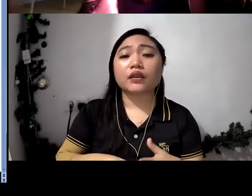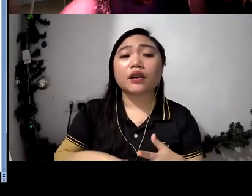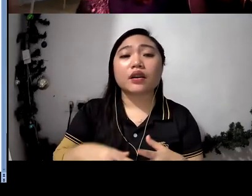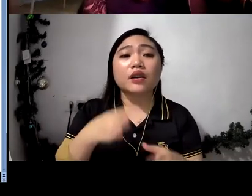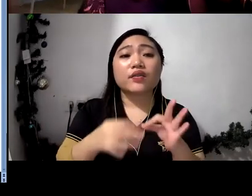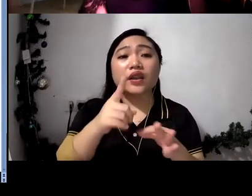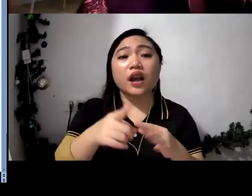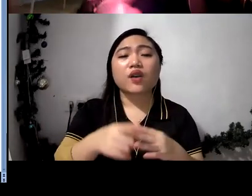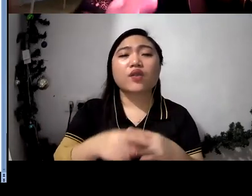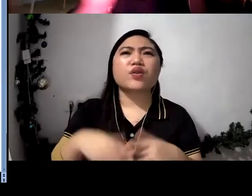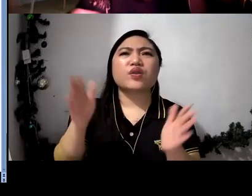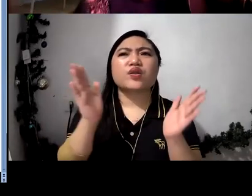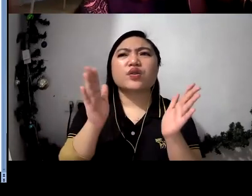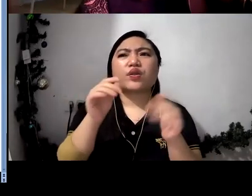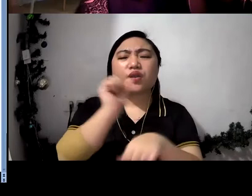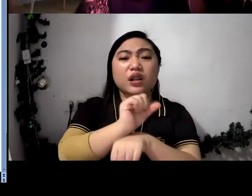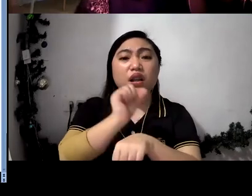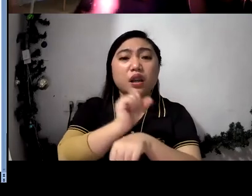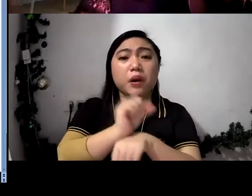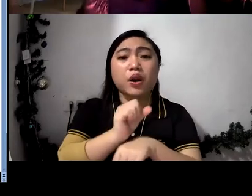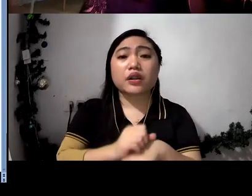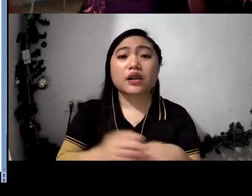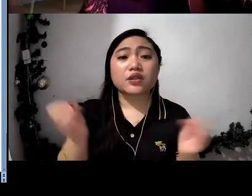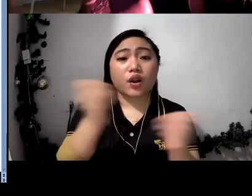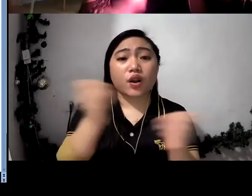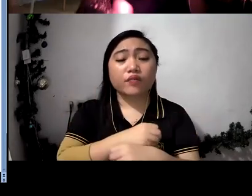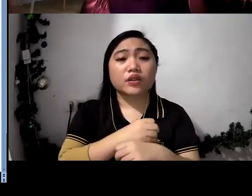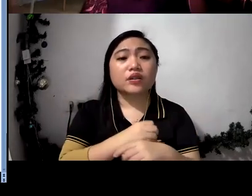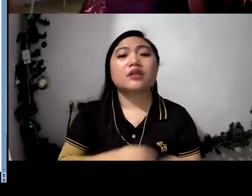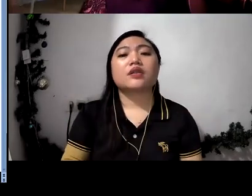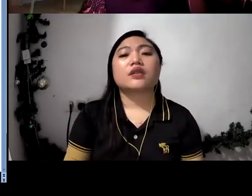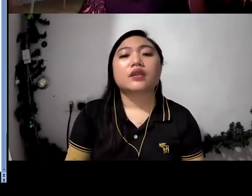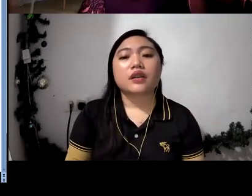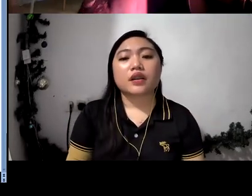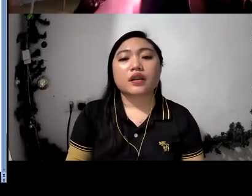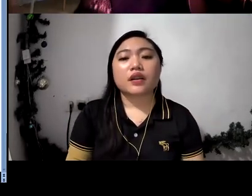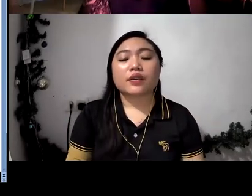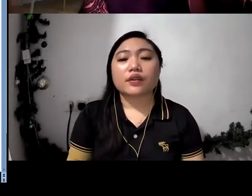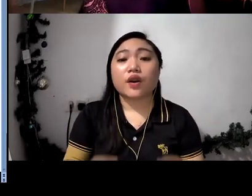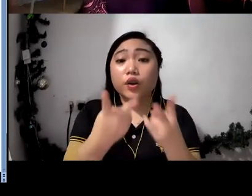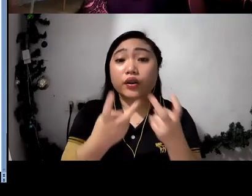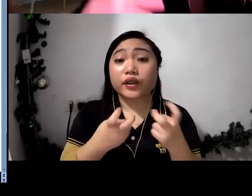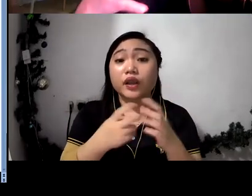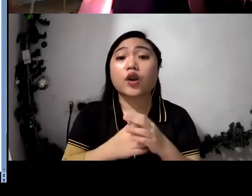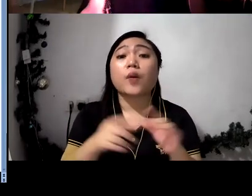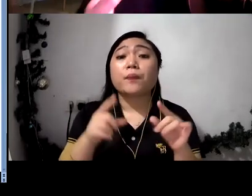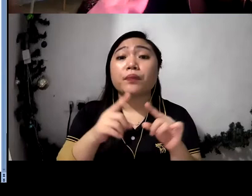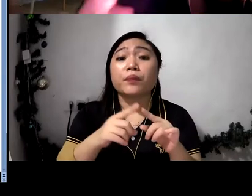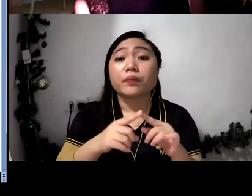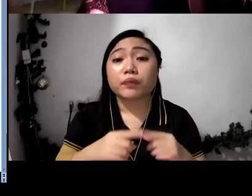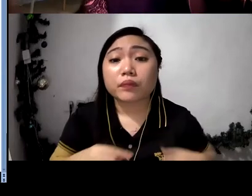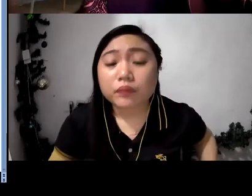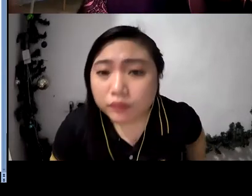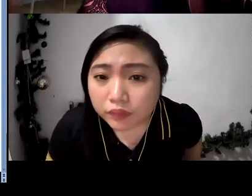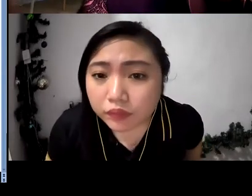sa opisina, no? Pareho na kayo nagtatrabaho, kung mag-asawa man kayo, domestic partnership. Pagdating sa bahay, no, mas inaasahan ka pa